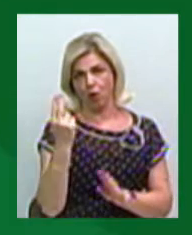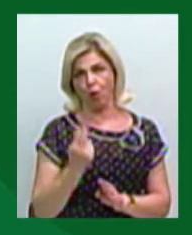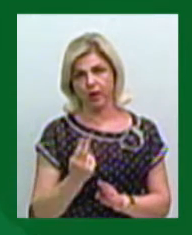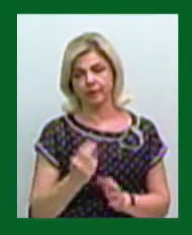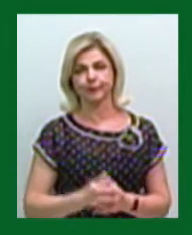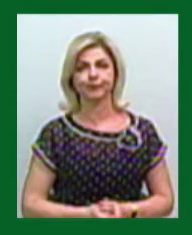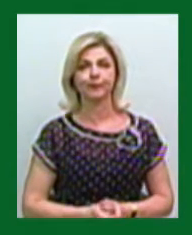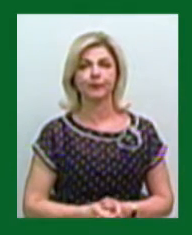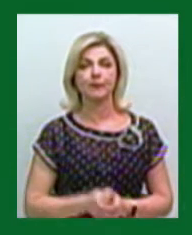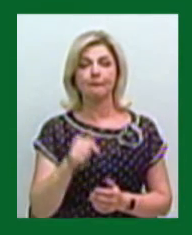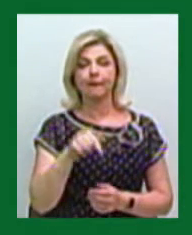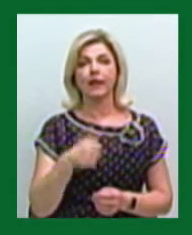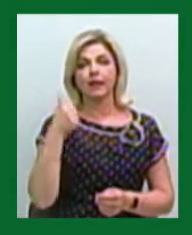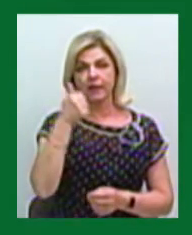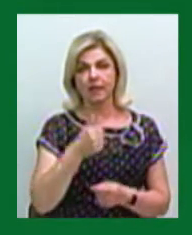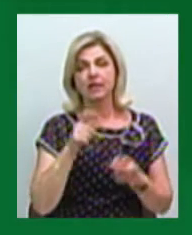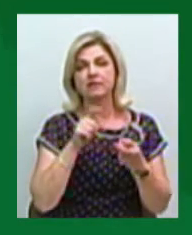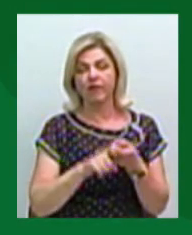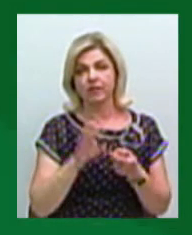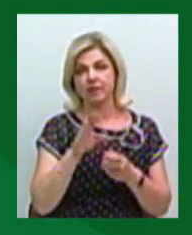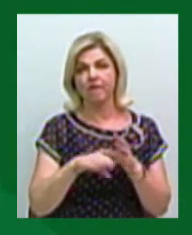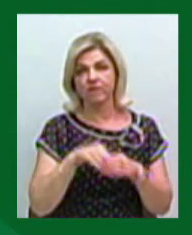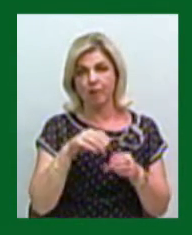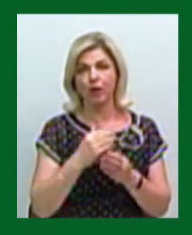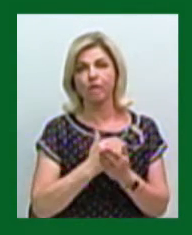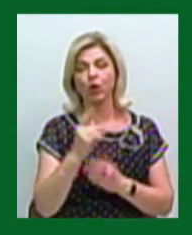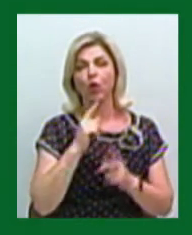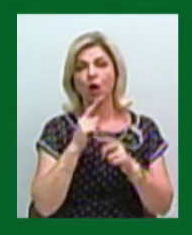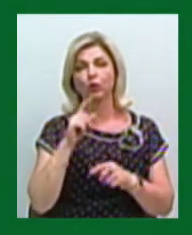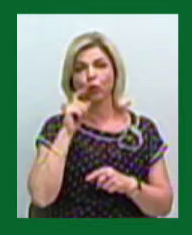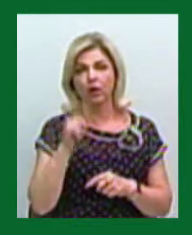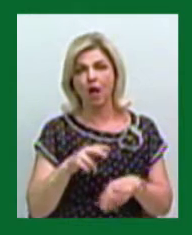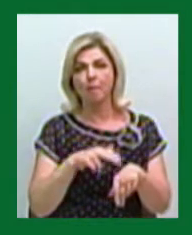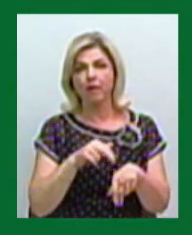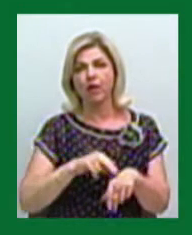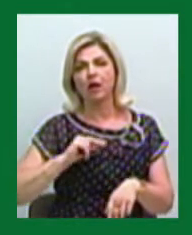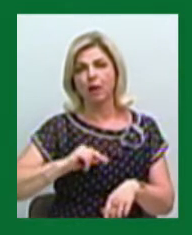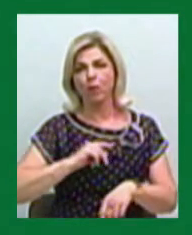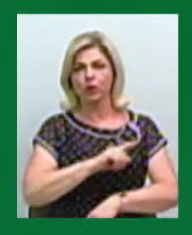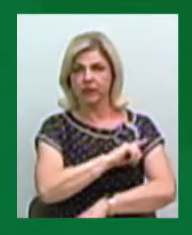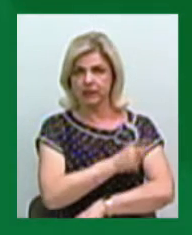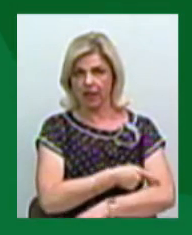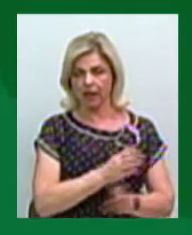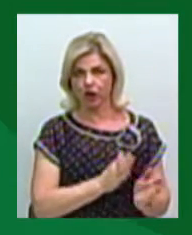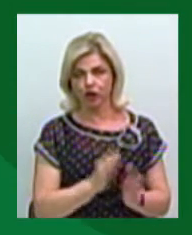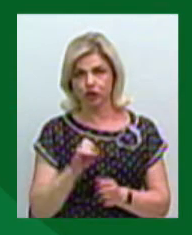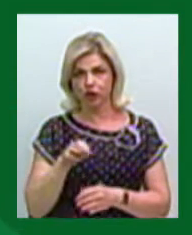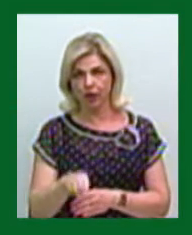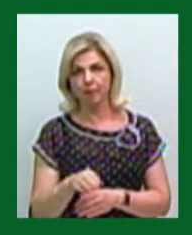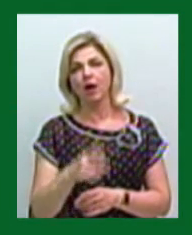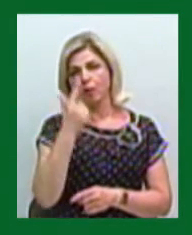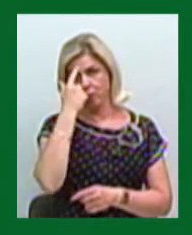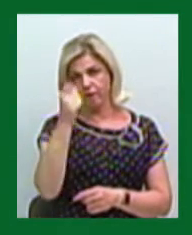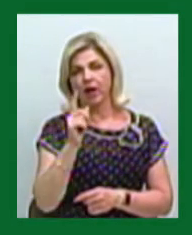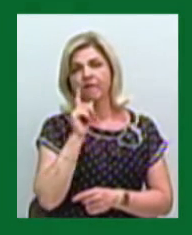Цього тижня у зв'язку з позачерговими виборами до Верховної Ради України правоохоронці працюють у посиленому режимі. Про це повідомив тимчасово